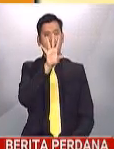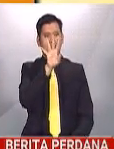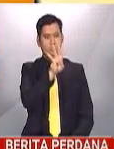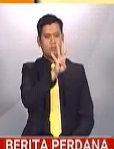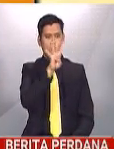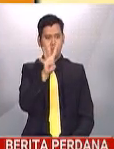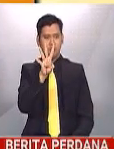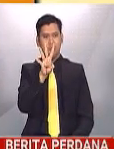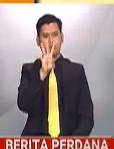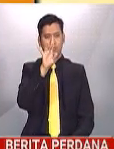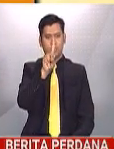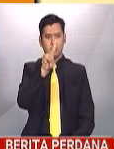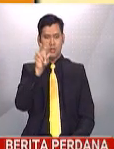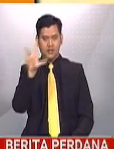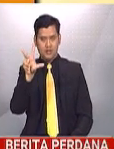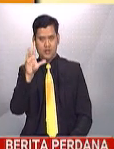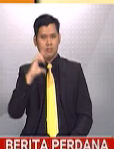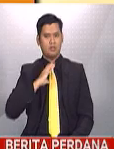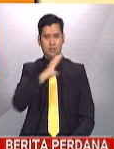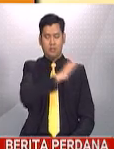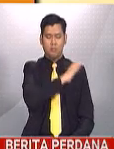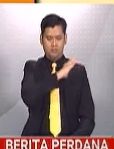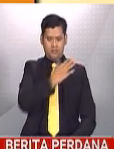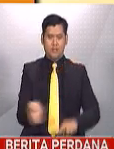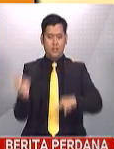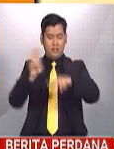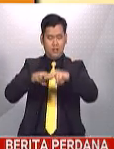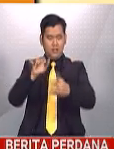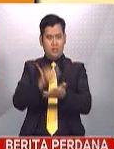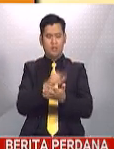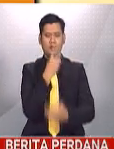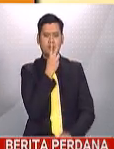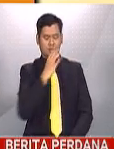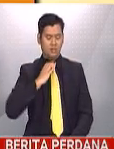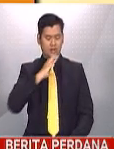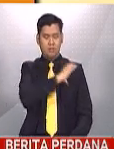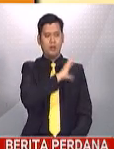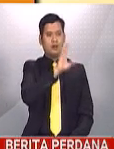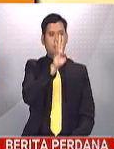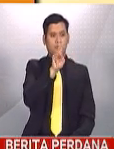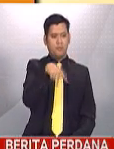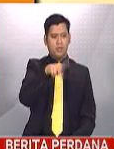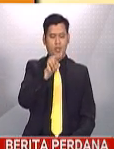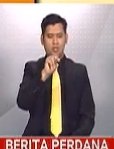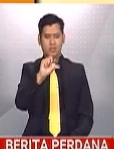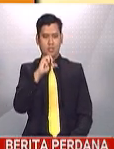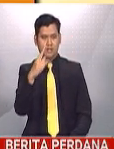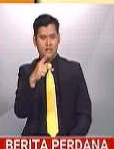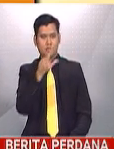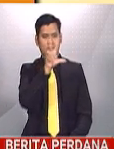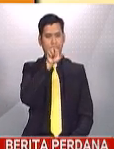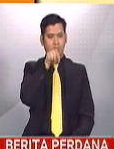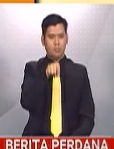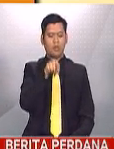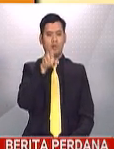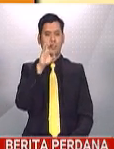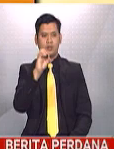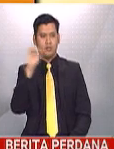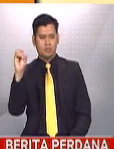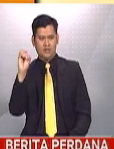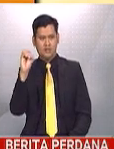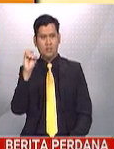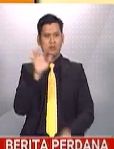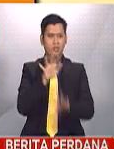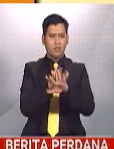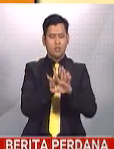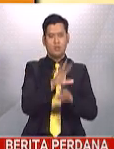44,823 calon. Tambahnya, peningkatan turut dilihat bagi calon yang memperoleh PNGK 3.00, iaitu seramai